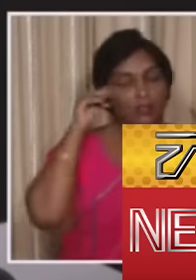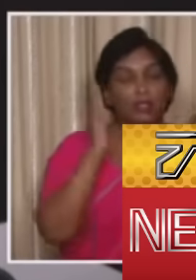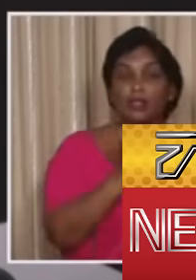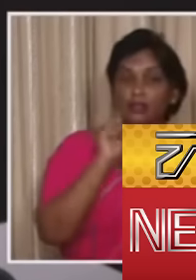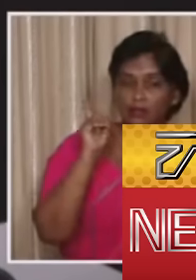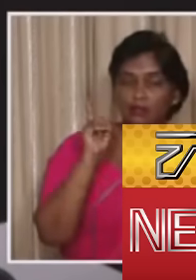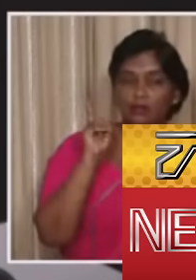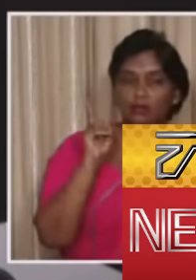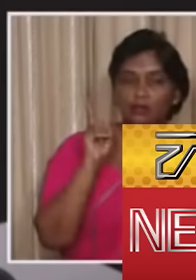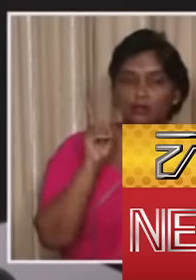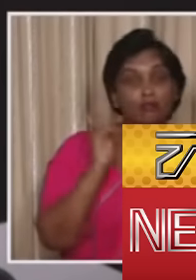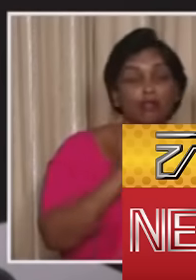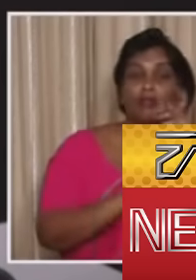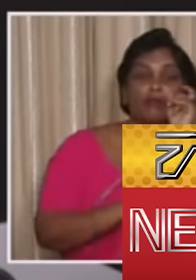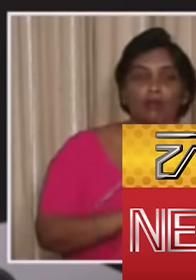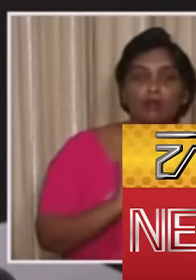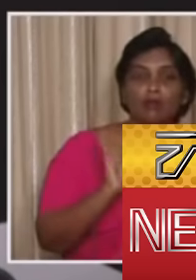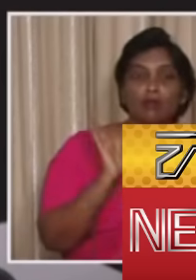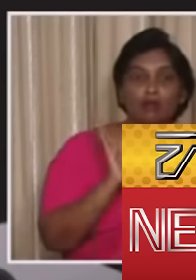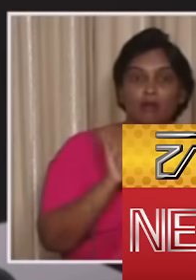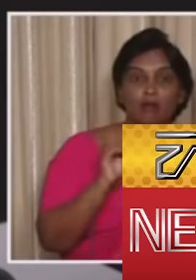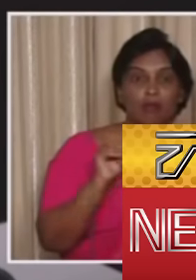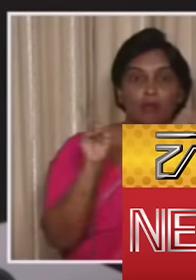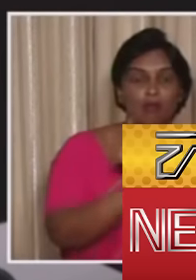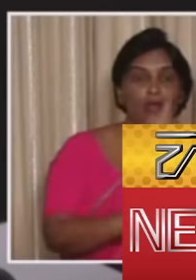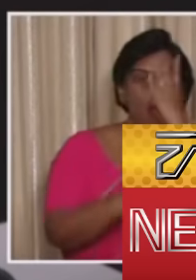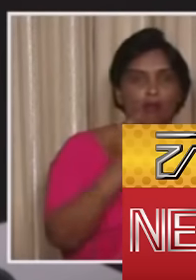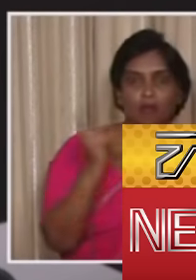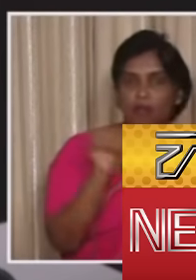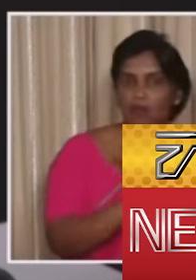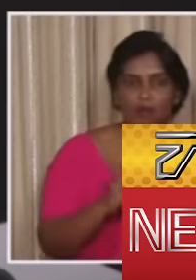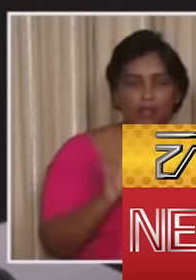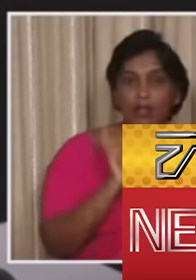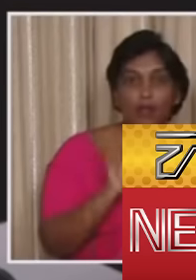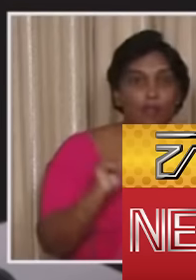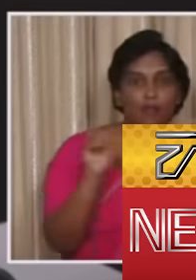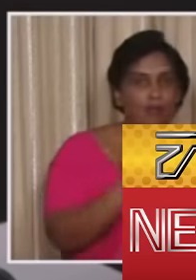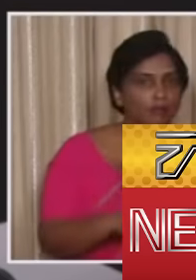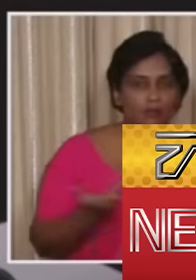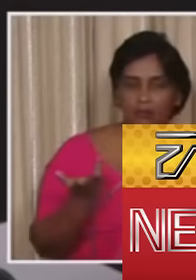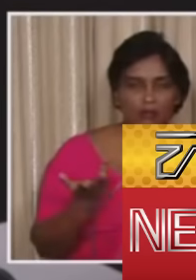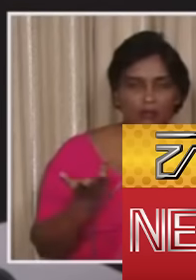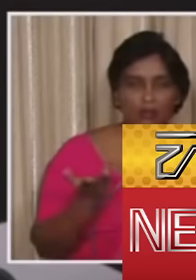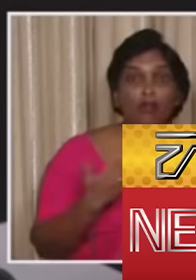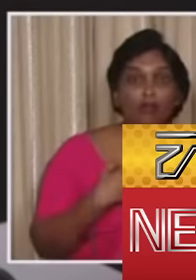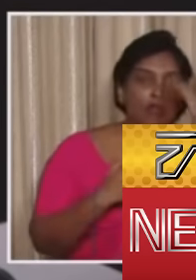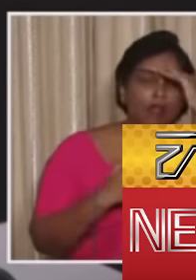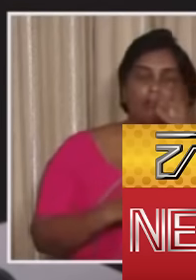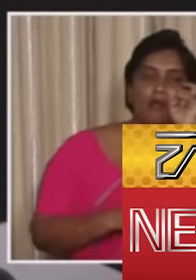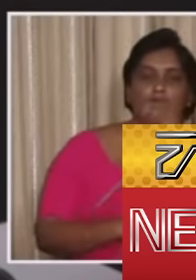ඉන්දියාවේ ඉන්දියා බලන්න ගාන්ධිලා නම් මාරු කරේ නැහැ ආගම් මාරු කරේ නැහැ. නේරුලා නම් මාරු කරේ නැහැ ආගම් මාරු කරේ නැහැ. හැබැයි අපේ නායක කොහෙල